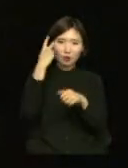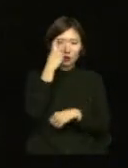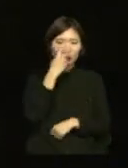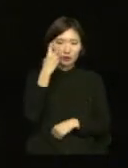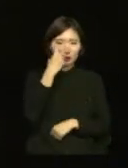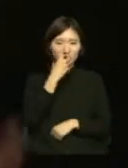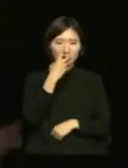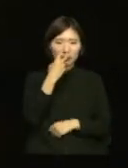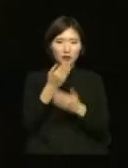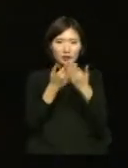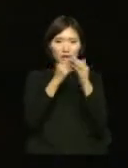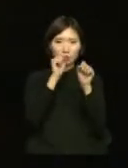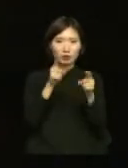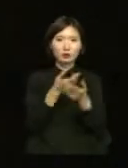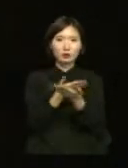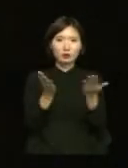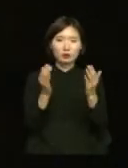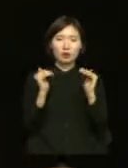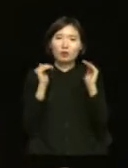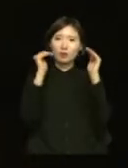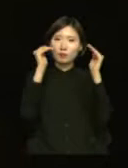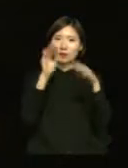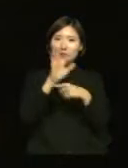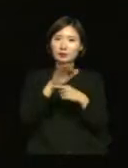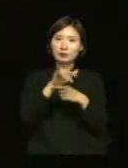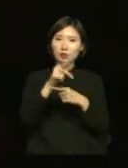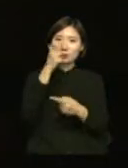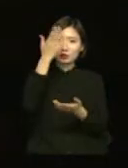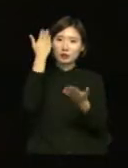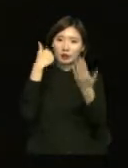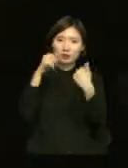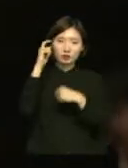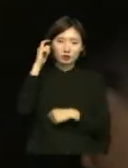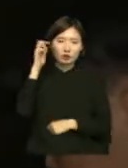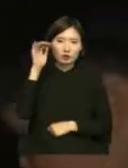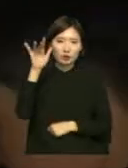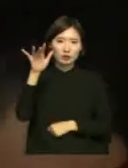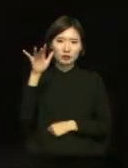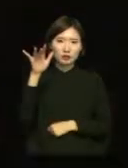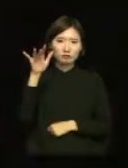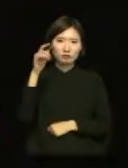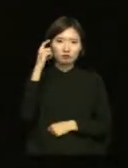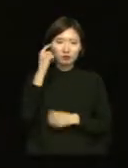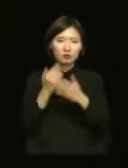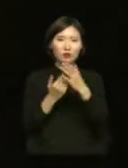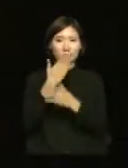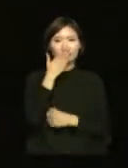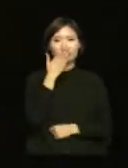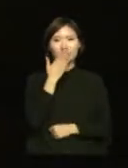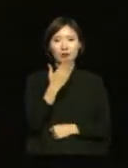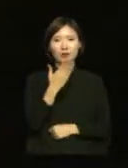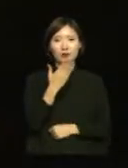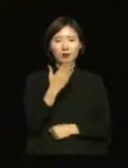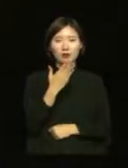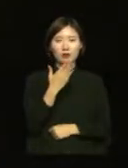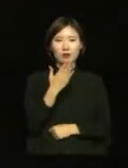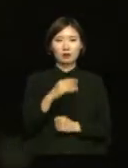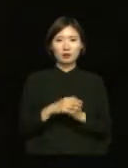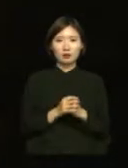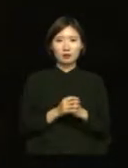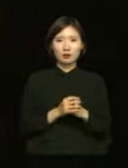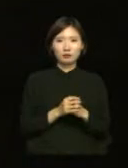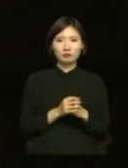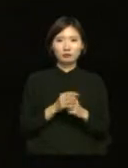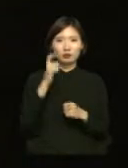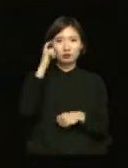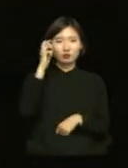제공하고 어른들한테 는 시골에 그예 청취를 쯤 돼 살릴 수 있는 그러한 수억을 어 이렇게